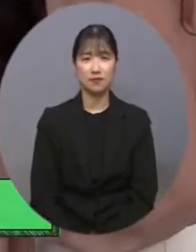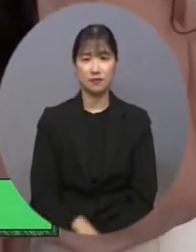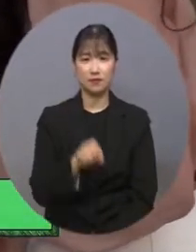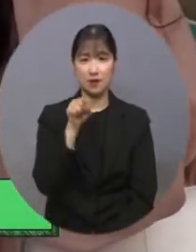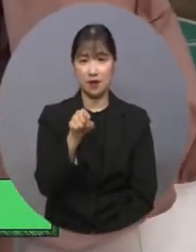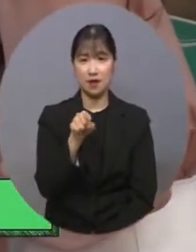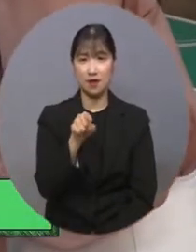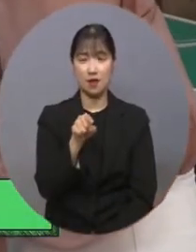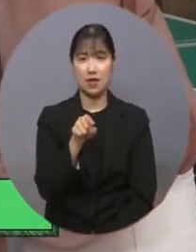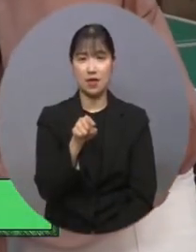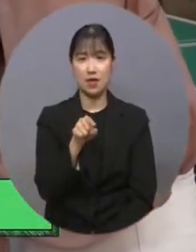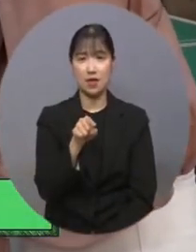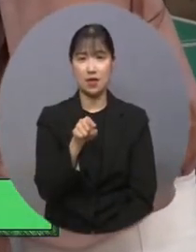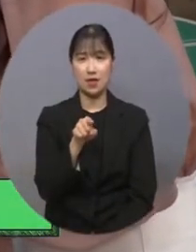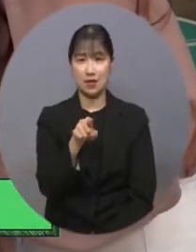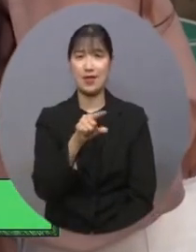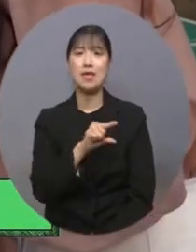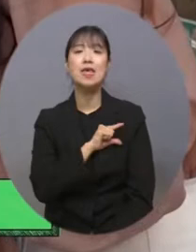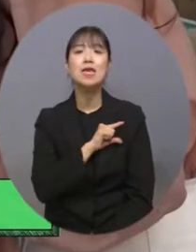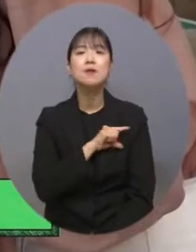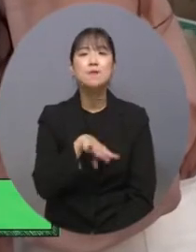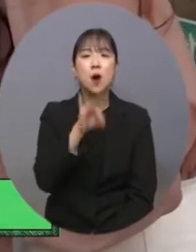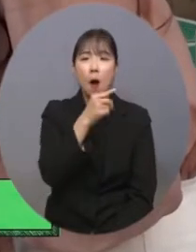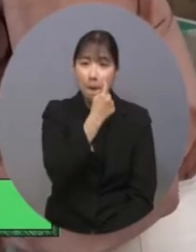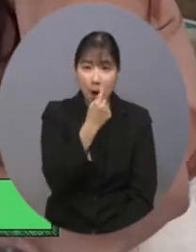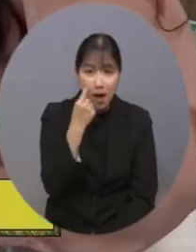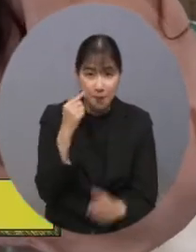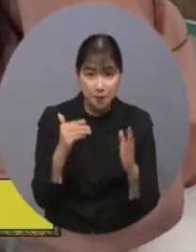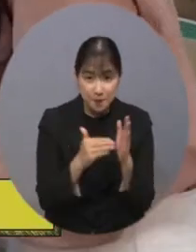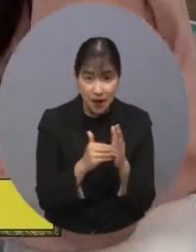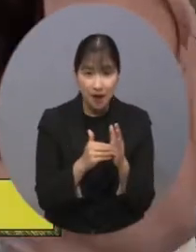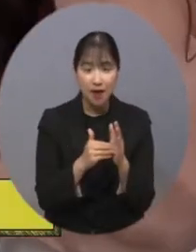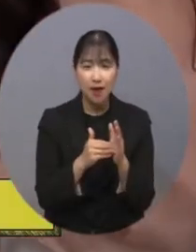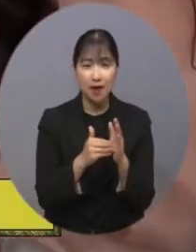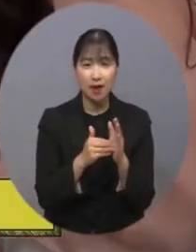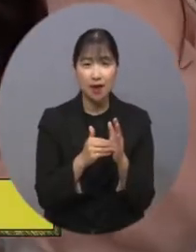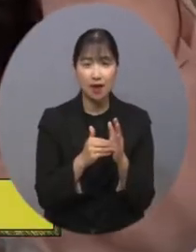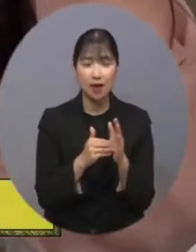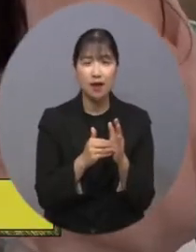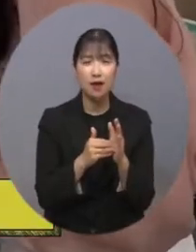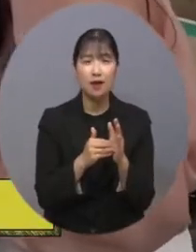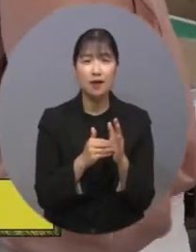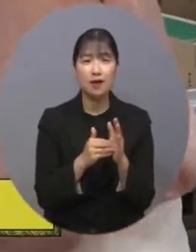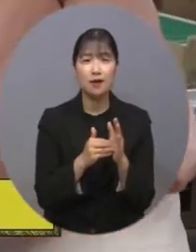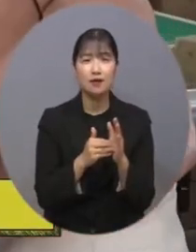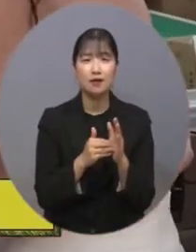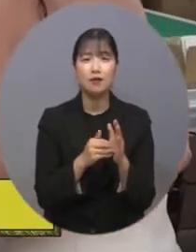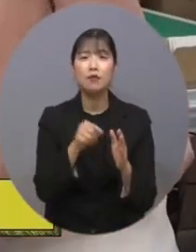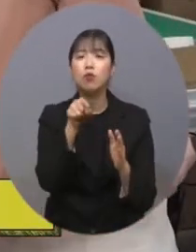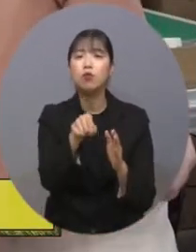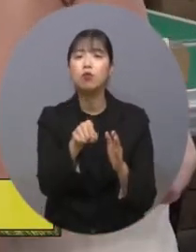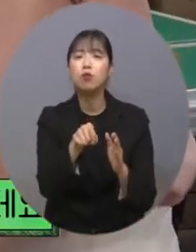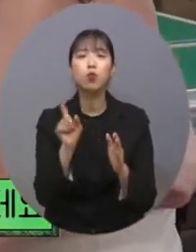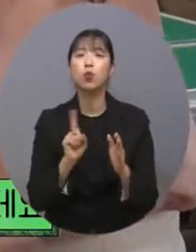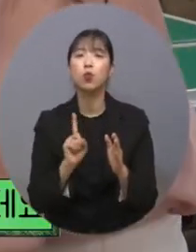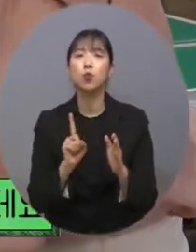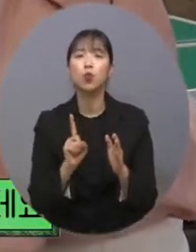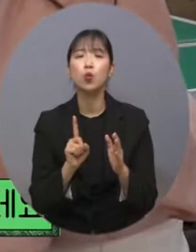이거를 얘 이름을 확인해 주신 다음에요. 네, 이름을 확인하고. 어, 얘는